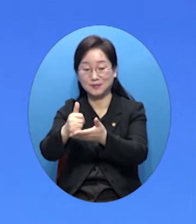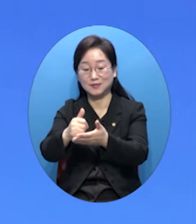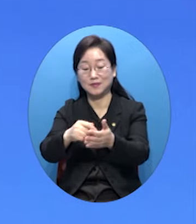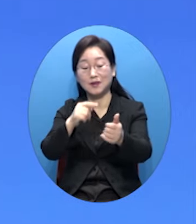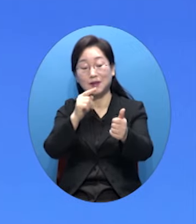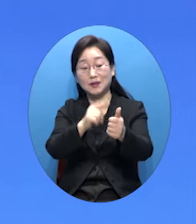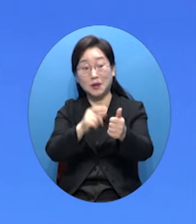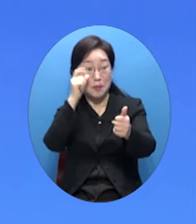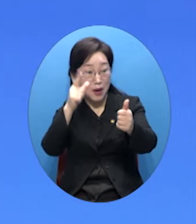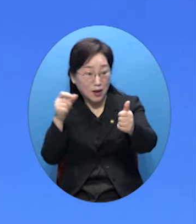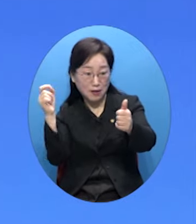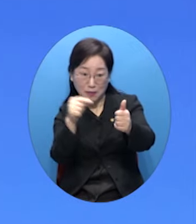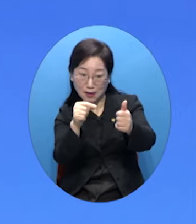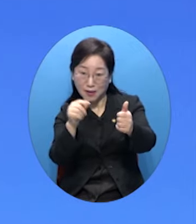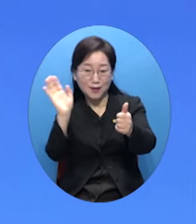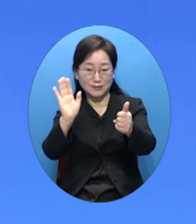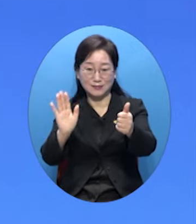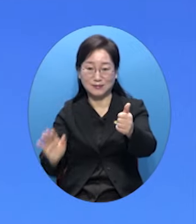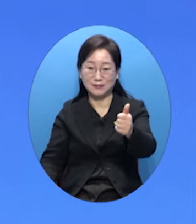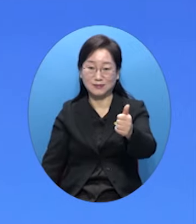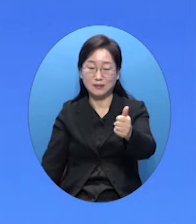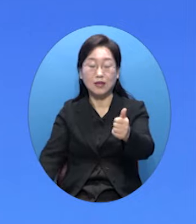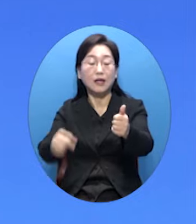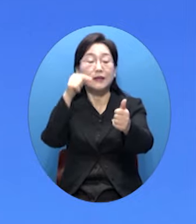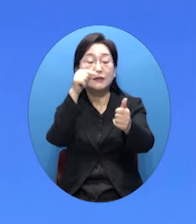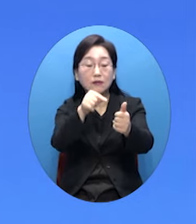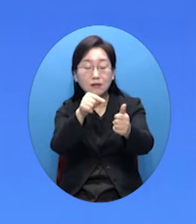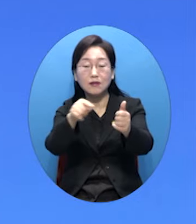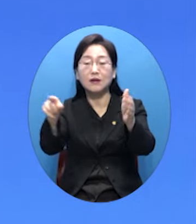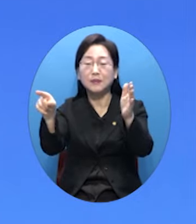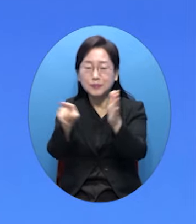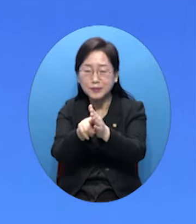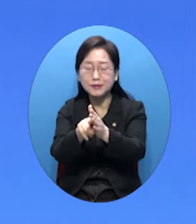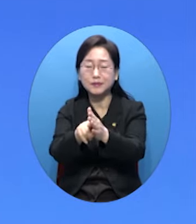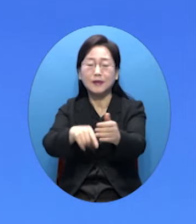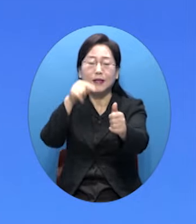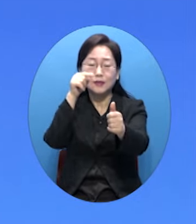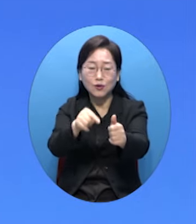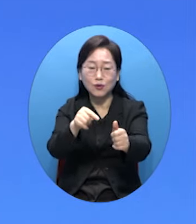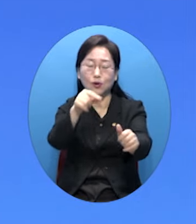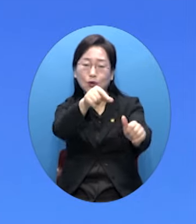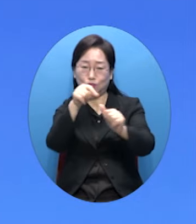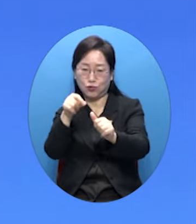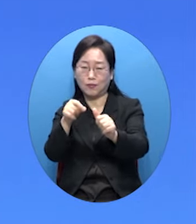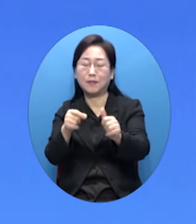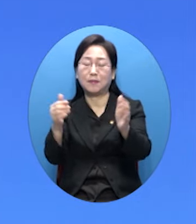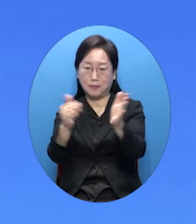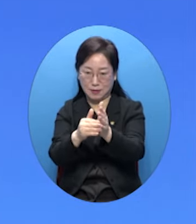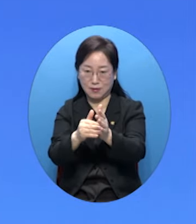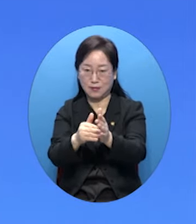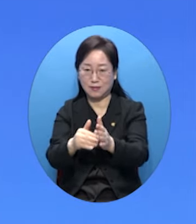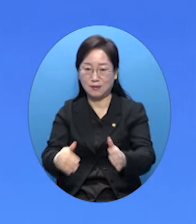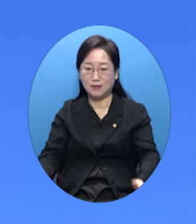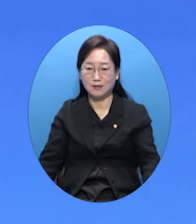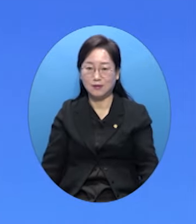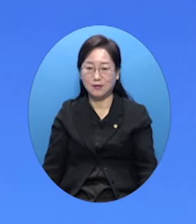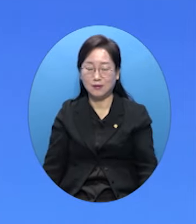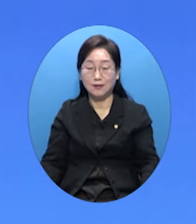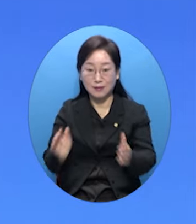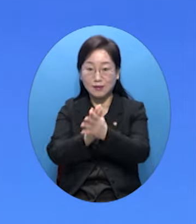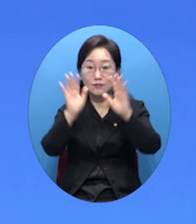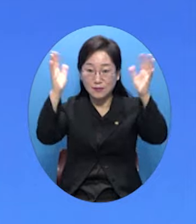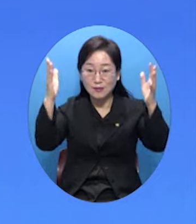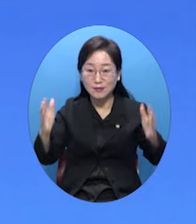내 눈을 뜰지어다 하지 않았어요. 내 믿음이 너를 구원하였느니라.